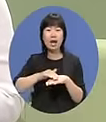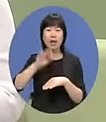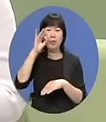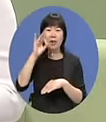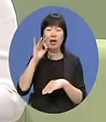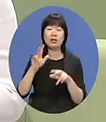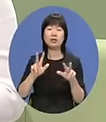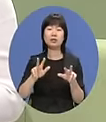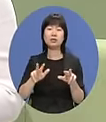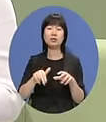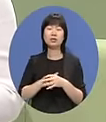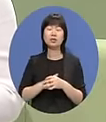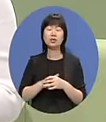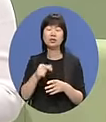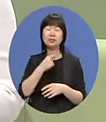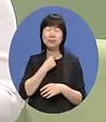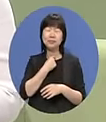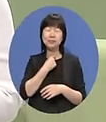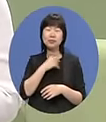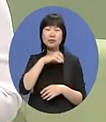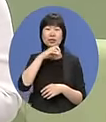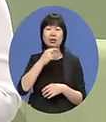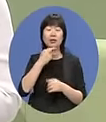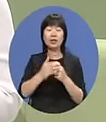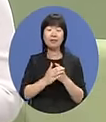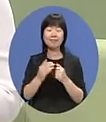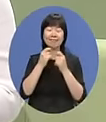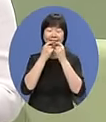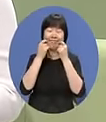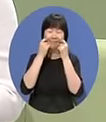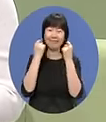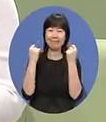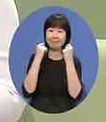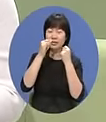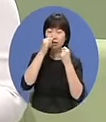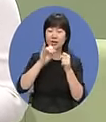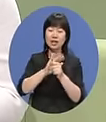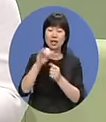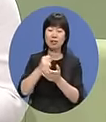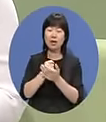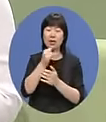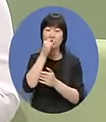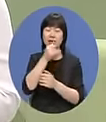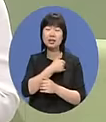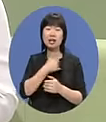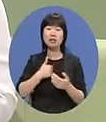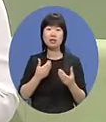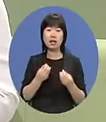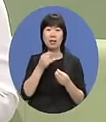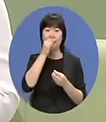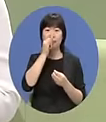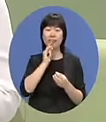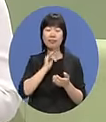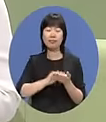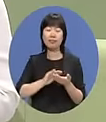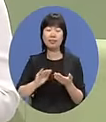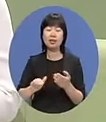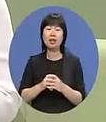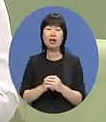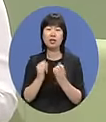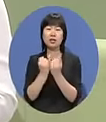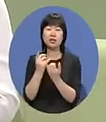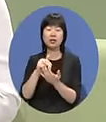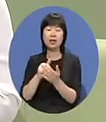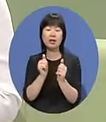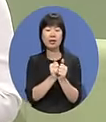보면 굉장히 욕구 불만이 없기 때문에 생기가 있고요. 네. 그리고 사랑받고 있구나라는 자신감이 있어요.